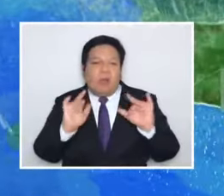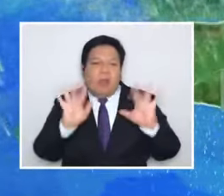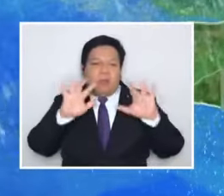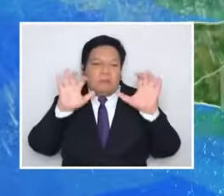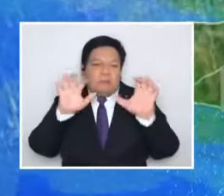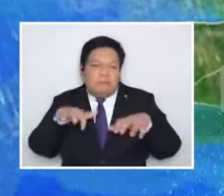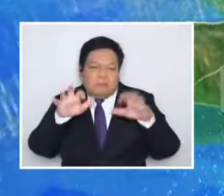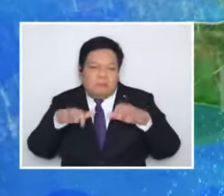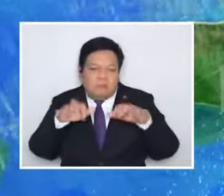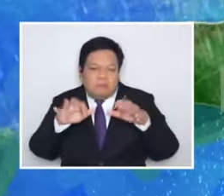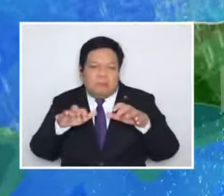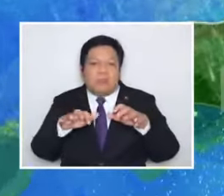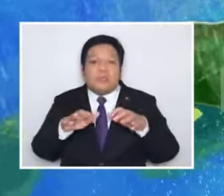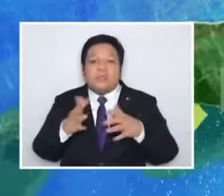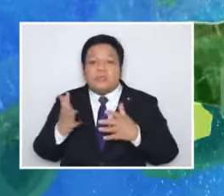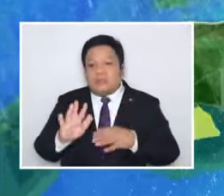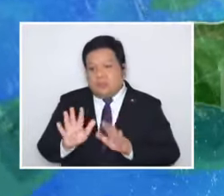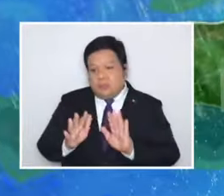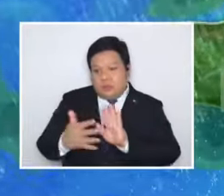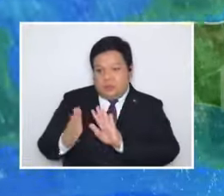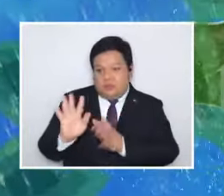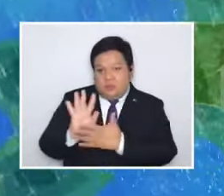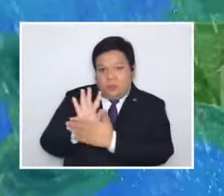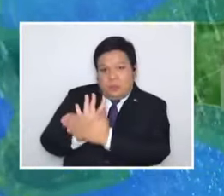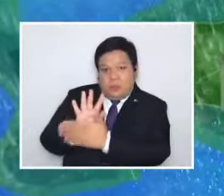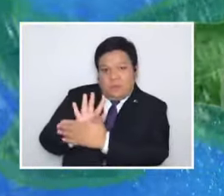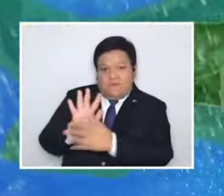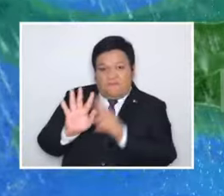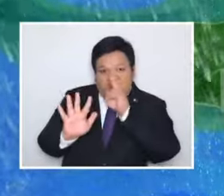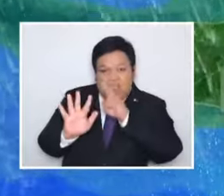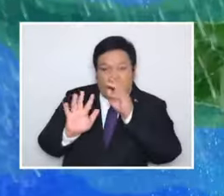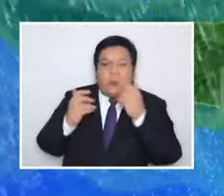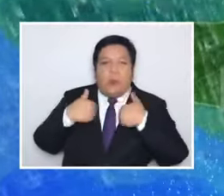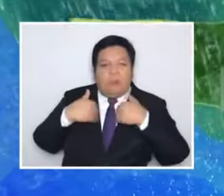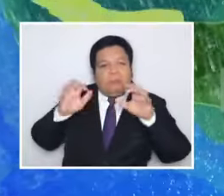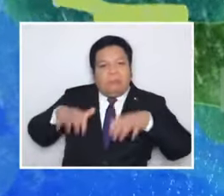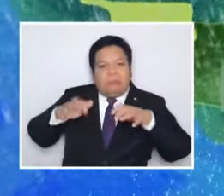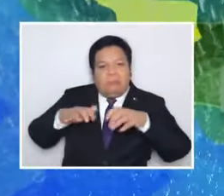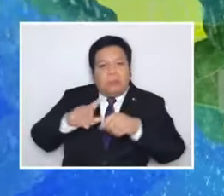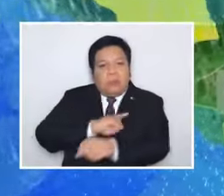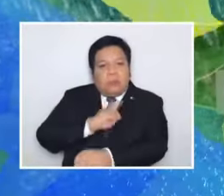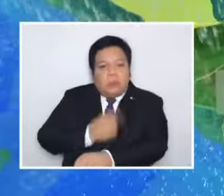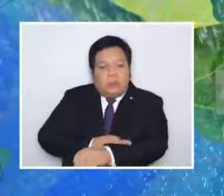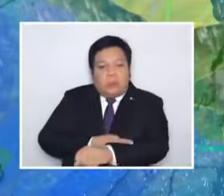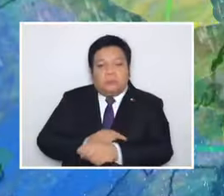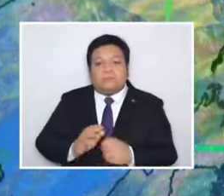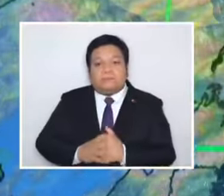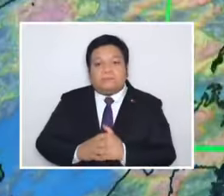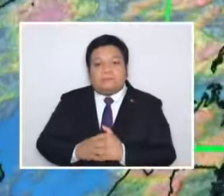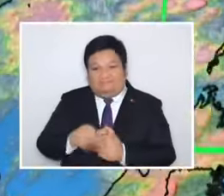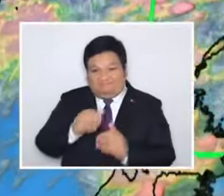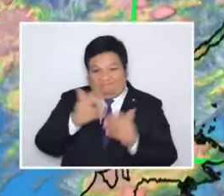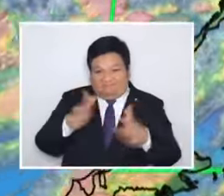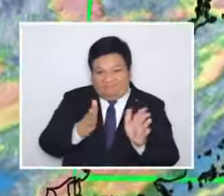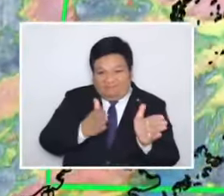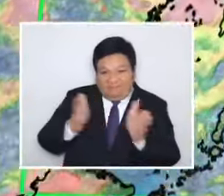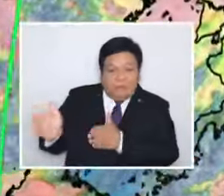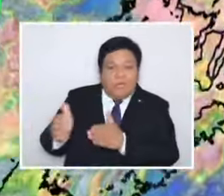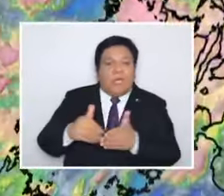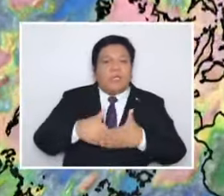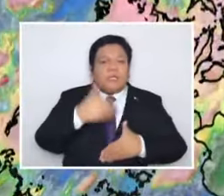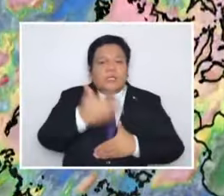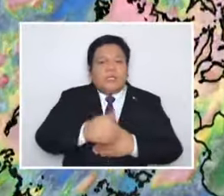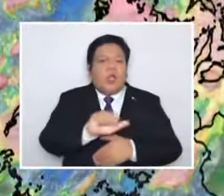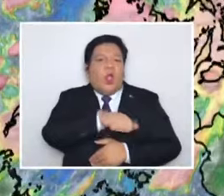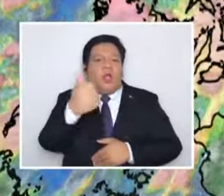ulan ang western section ng Visayas. Samantala, kapamilya, isa pang bagyo ang pumasok sa Philippine Area of Responsibility kaninang alas